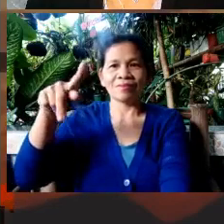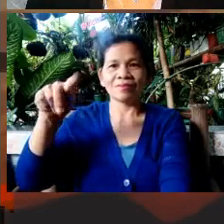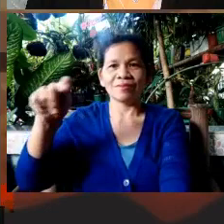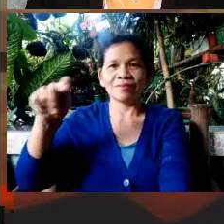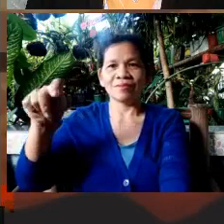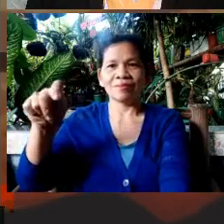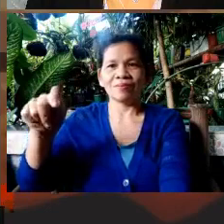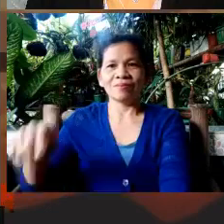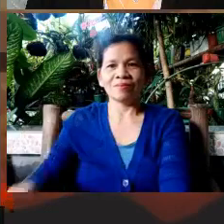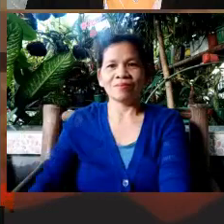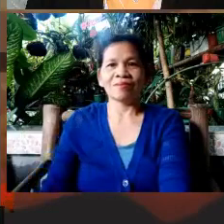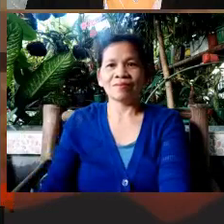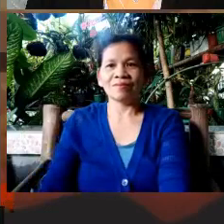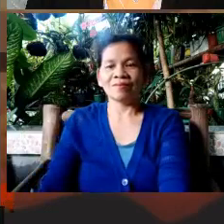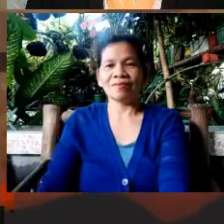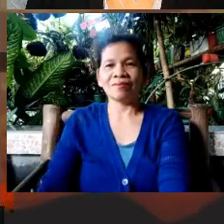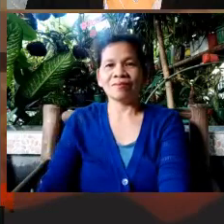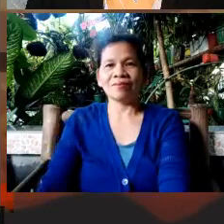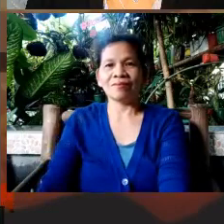Share.